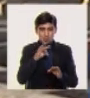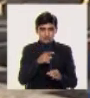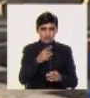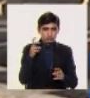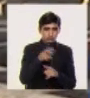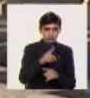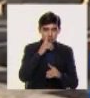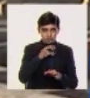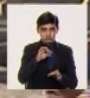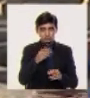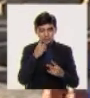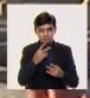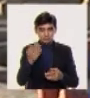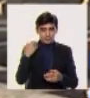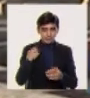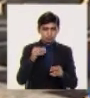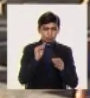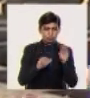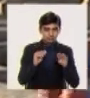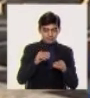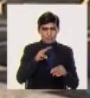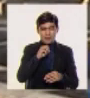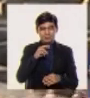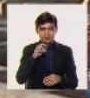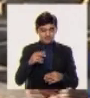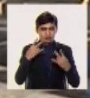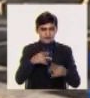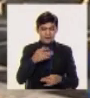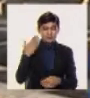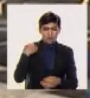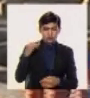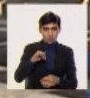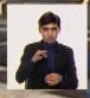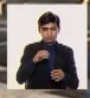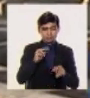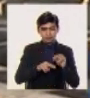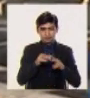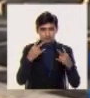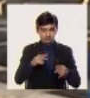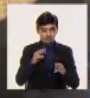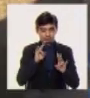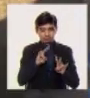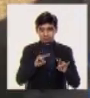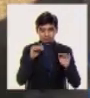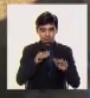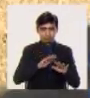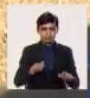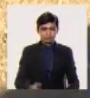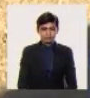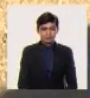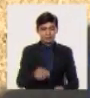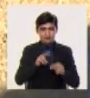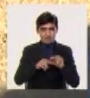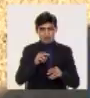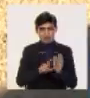будут приезжать сюда, чтобы посмотреть на макет. А я считаю, что здесь как раз-таки и ведется строительство макета. Строительство